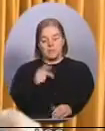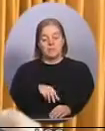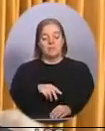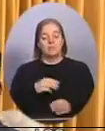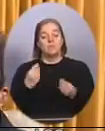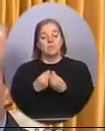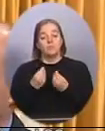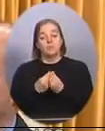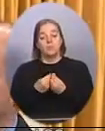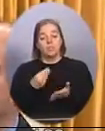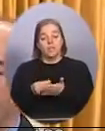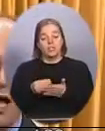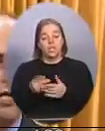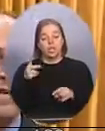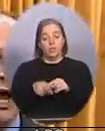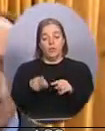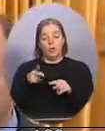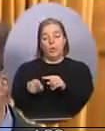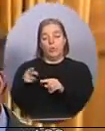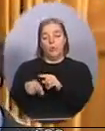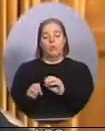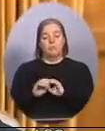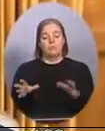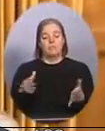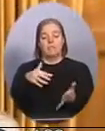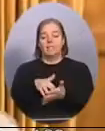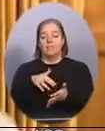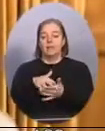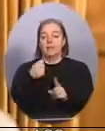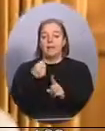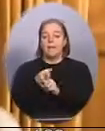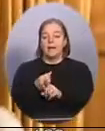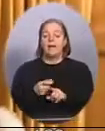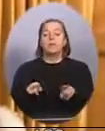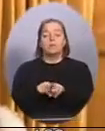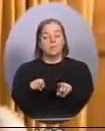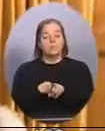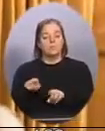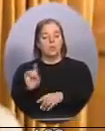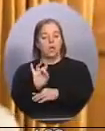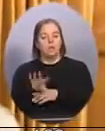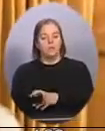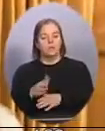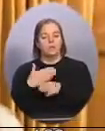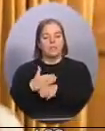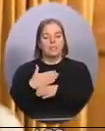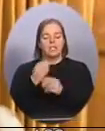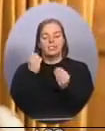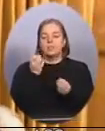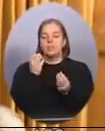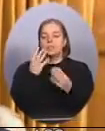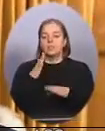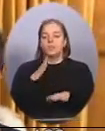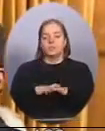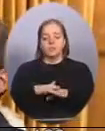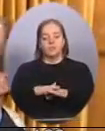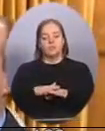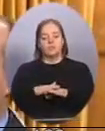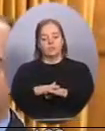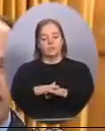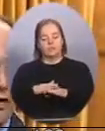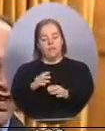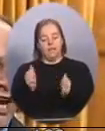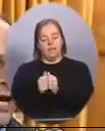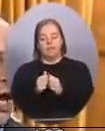non seulement des milliards sont coupés par les conservateurs sans l'ombre d étude d'impact, mais de plus, ils vont jusqu'à refuser de partager l'information sur celle-ci avec le